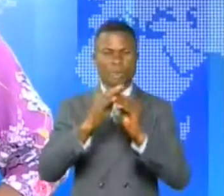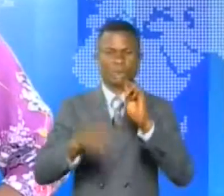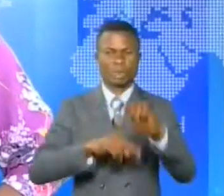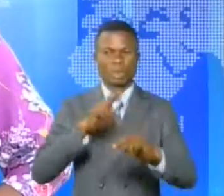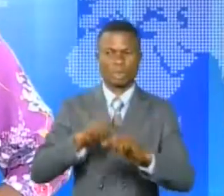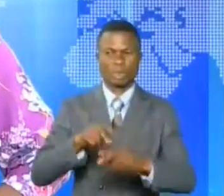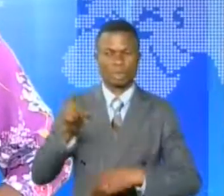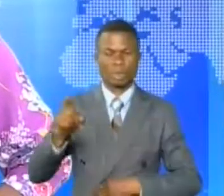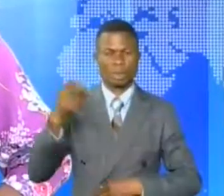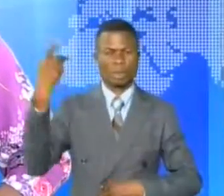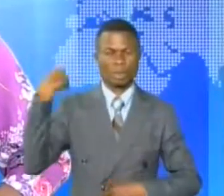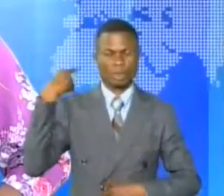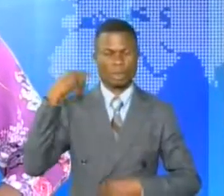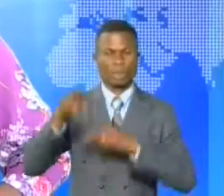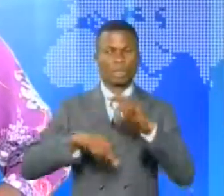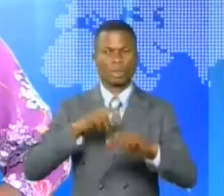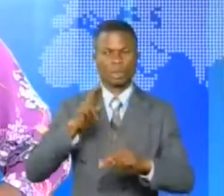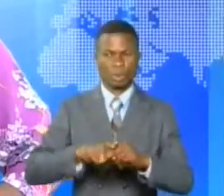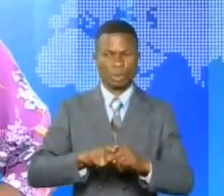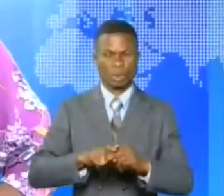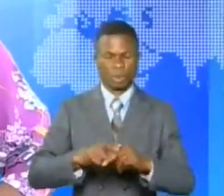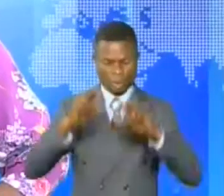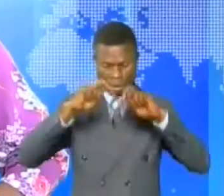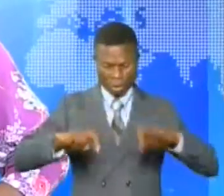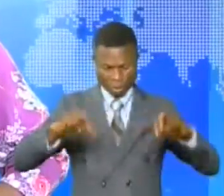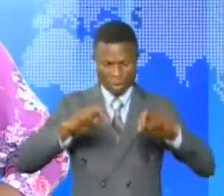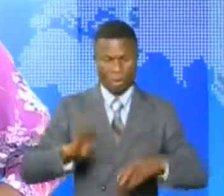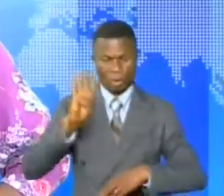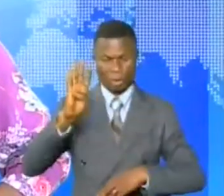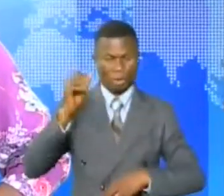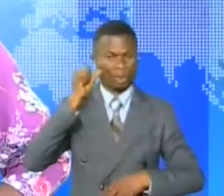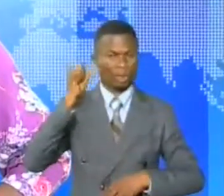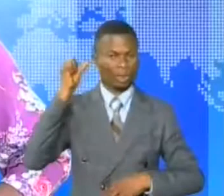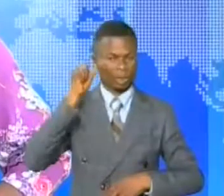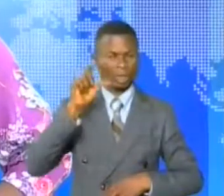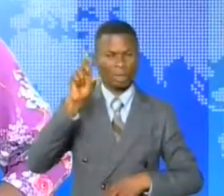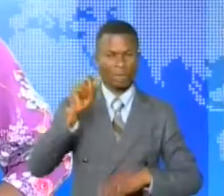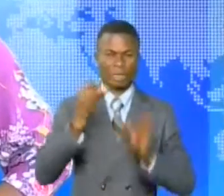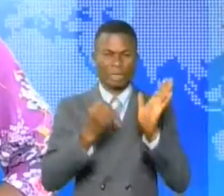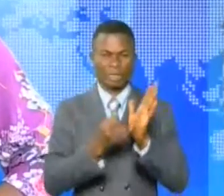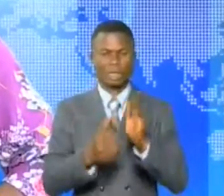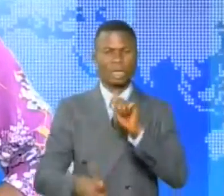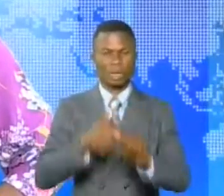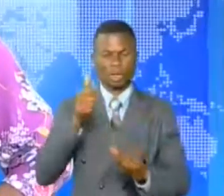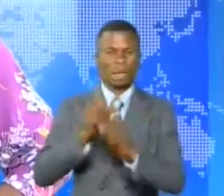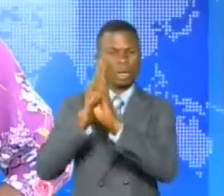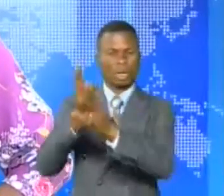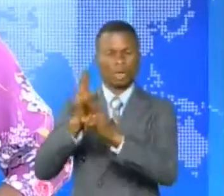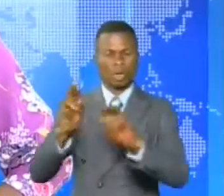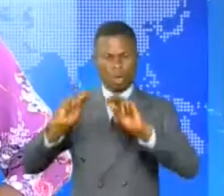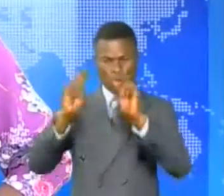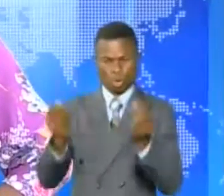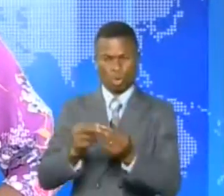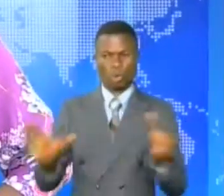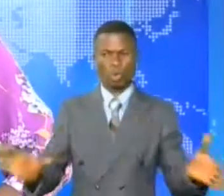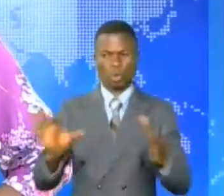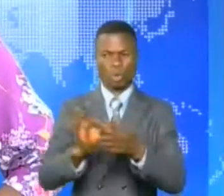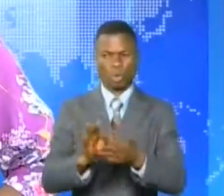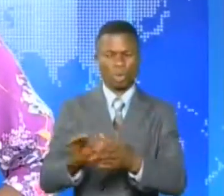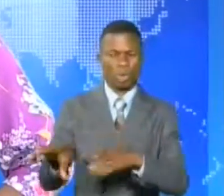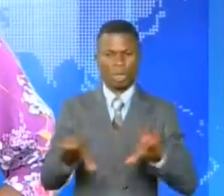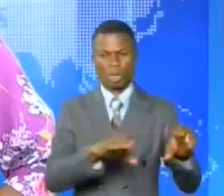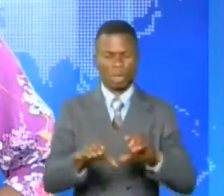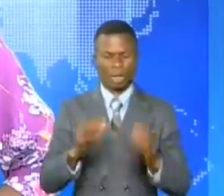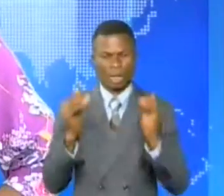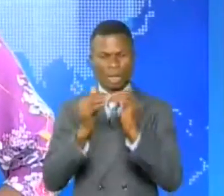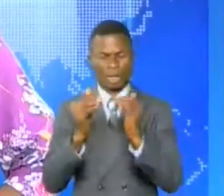nationale, les députés nationaux ont examiné ce jeudi 26 novembre le rapport de la commission mixte relatif à